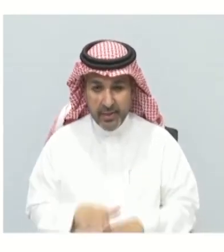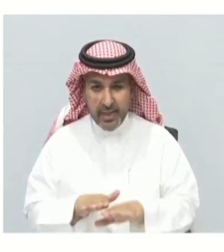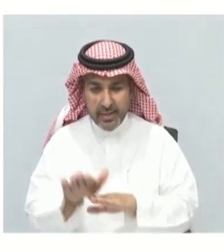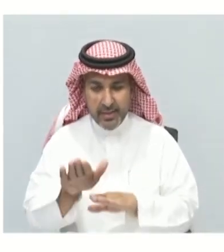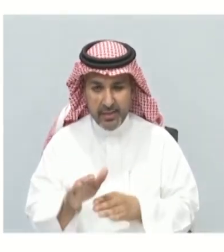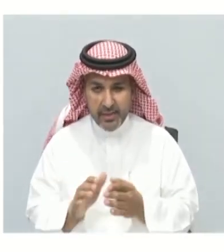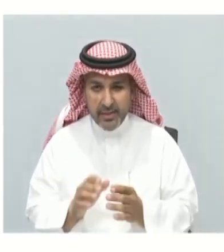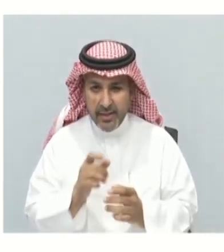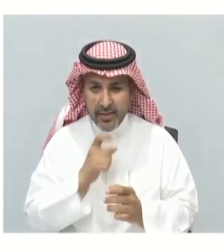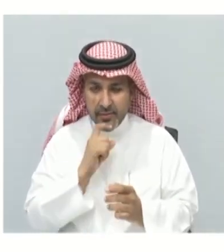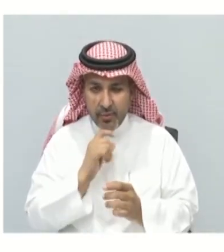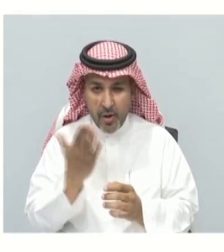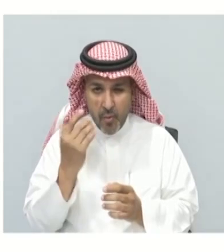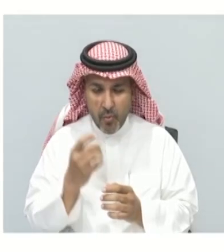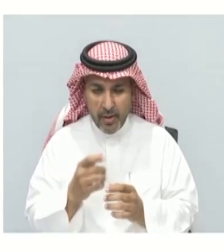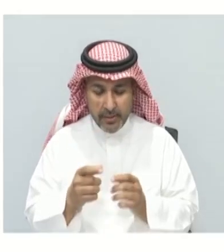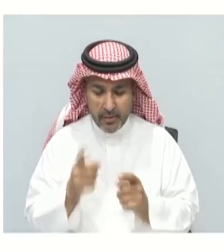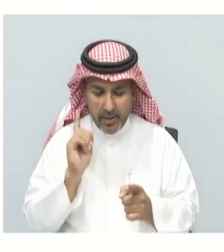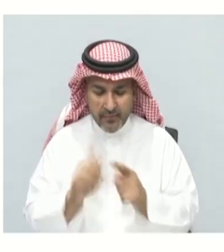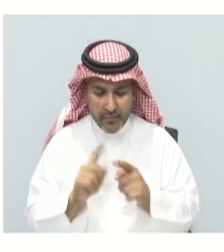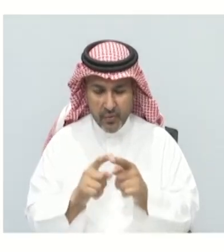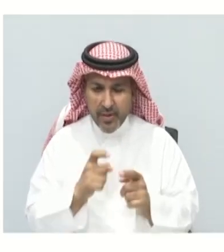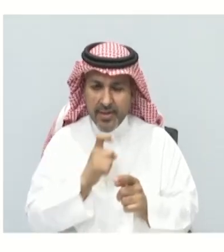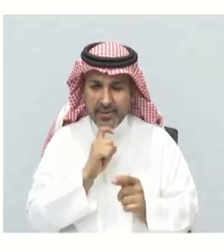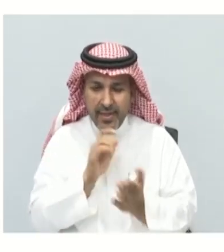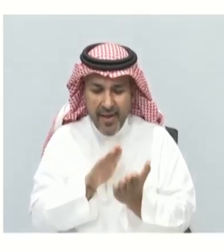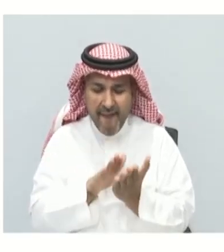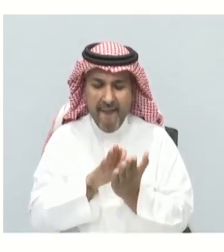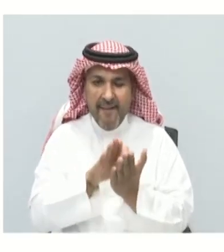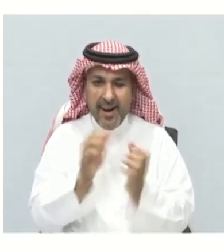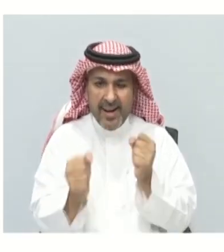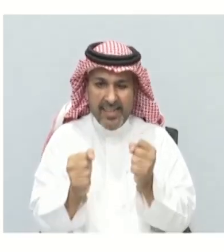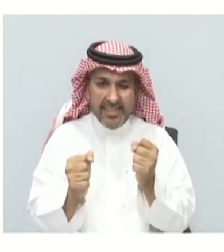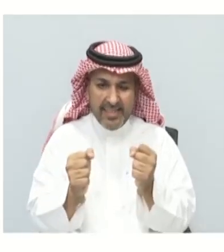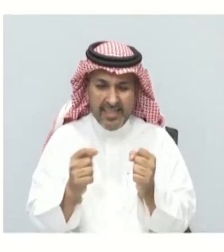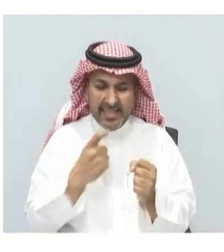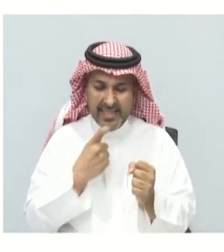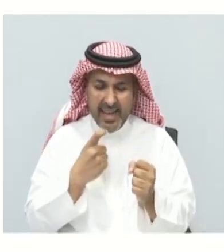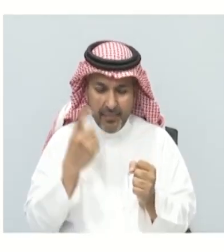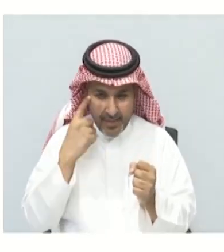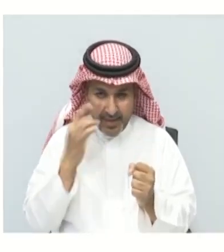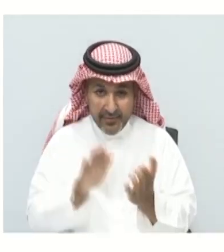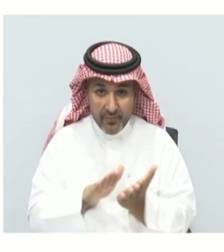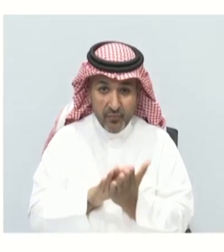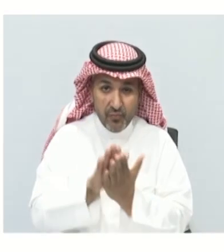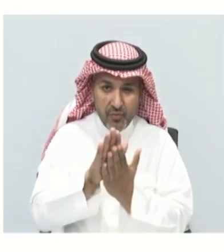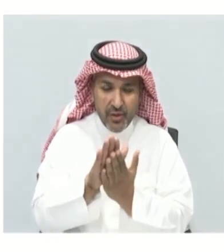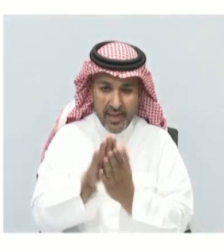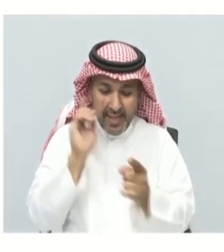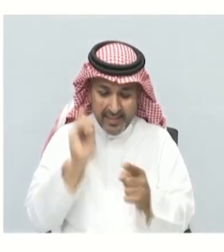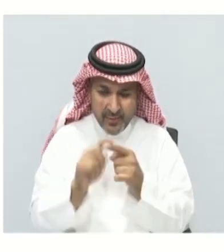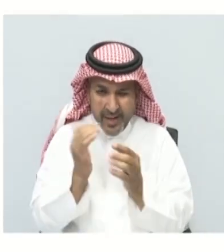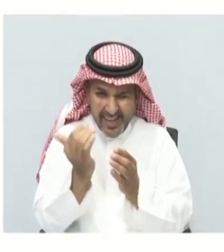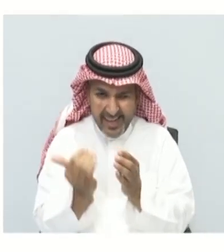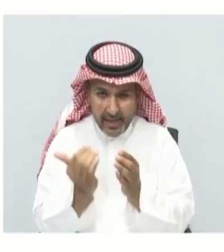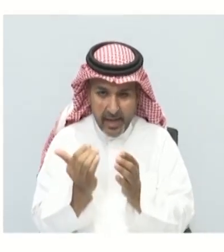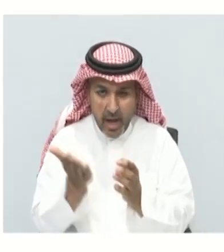استخدمناه ك كمسار لنا وضعه على هذا اللوح قم بوضع اللوح بمستوى ماذا بمستوى ماءل